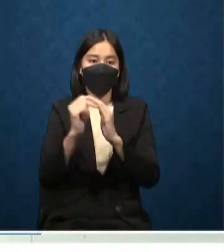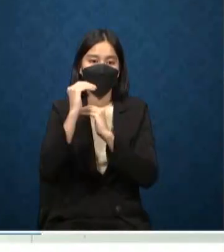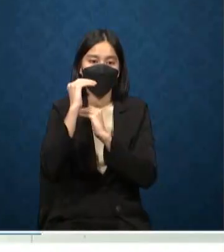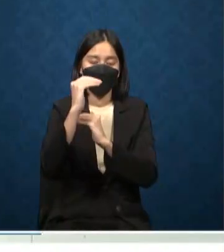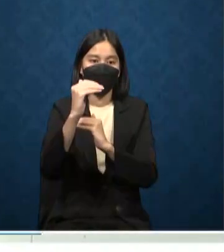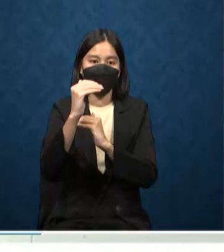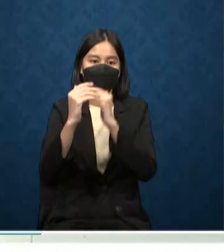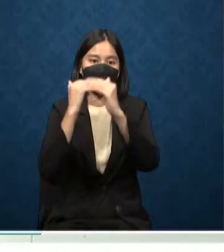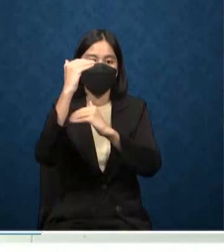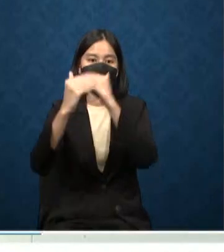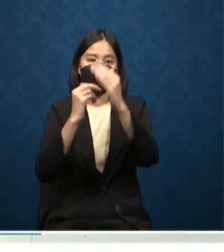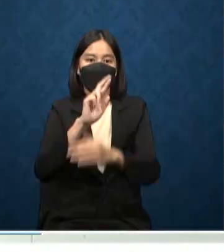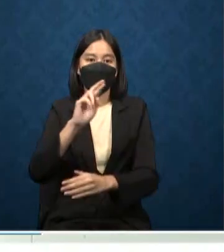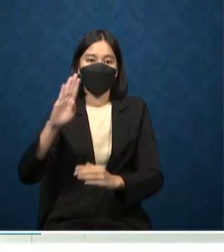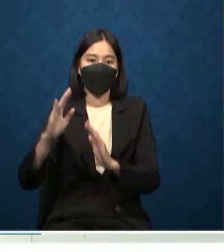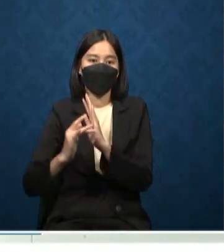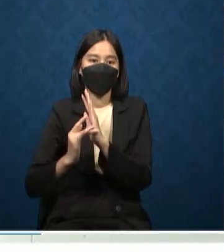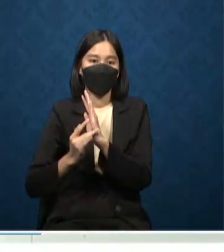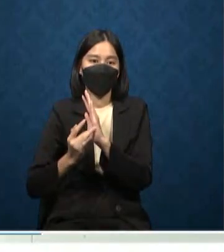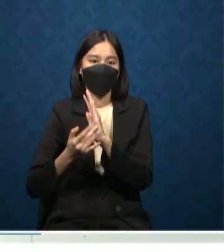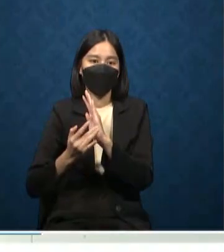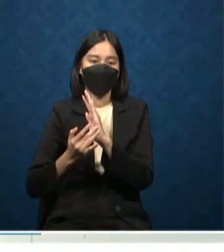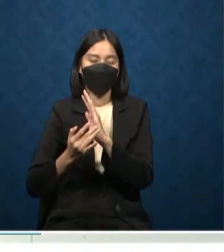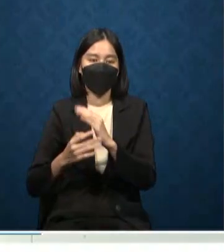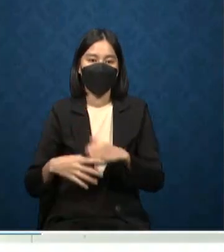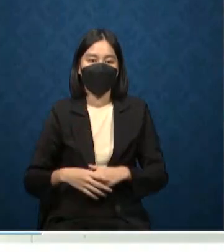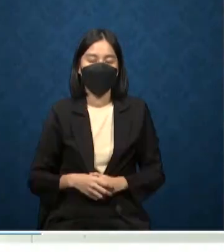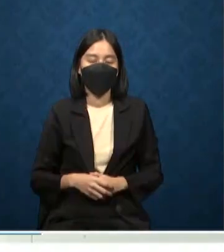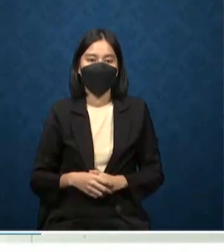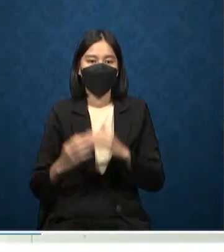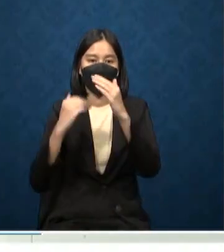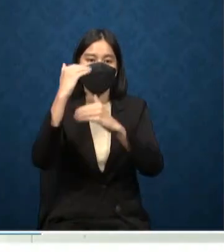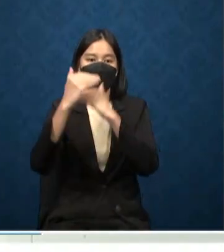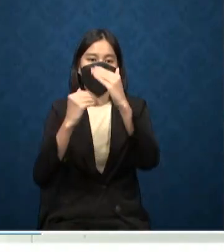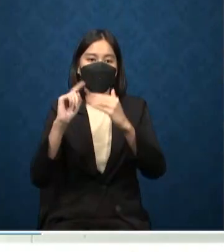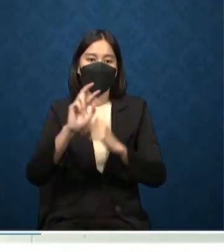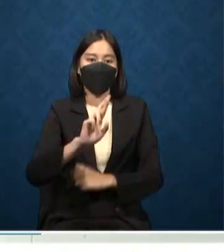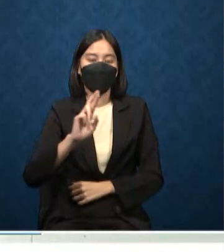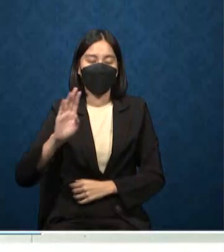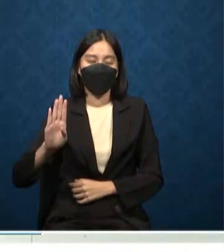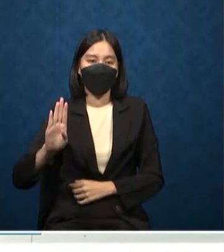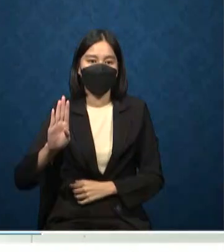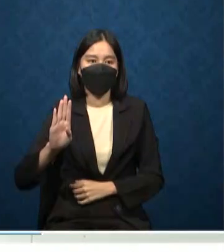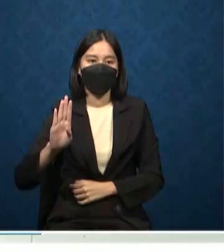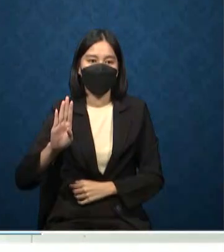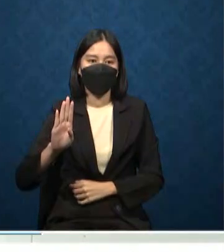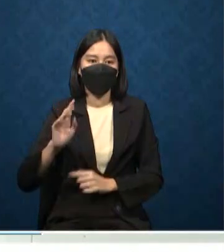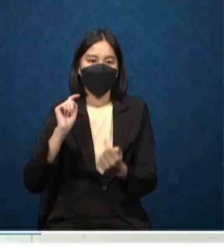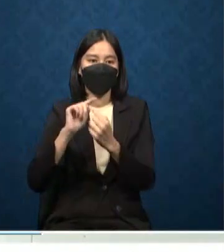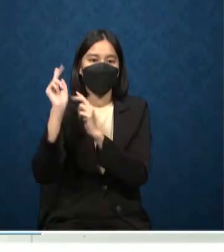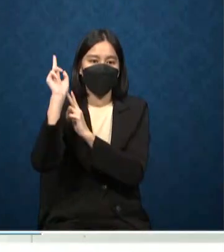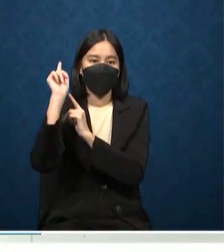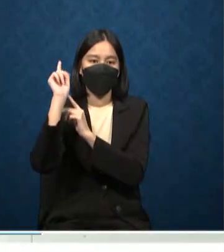พัฒนาระบบเทคโนโลยีสารสนเทศและพัฒนาระบบงานการข่าว